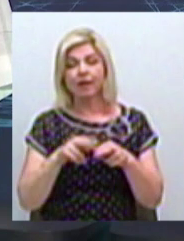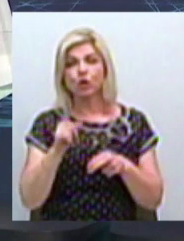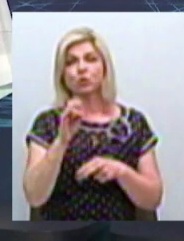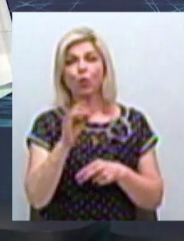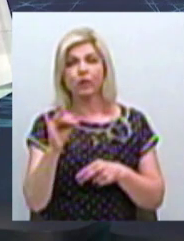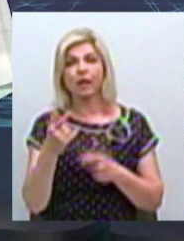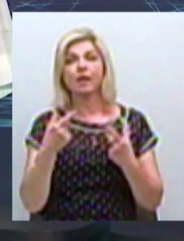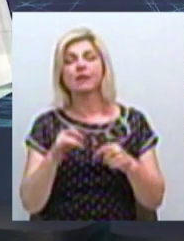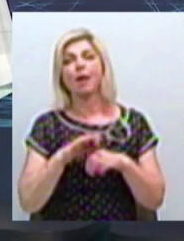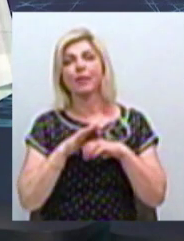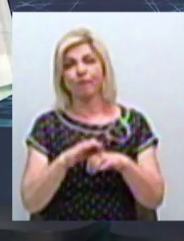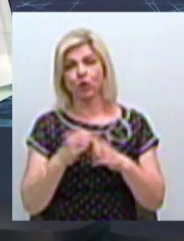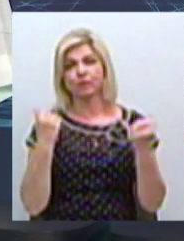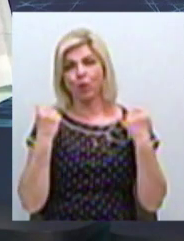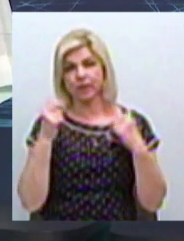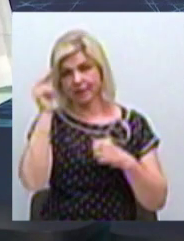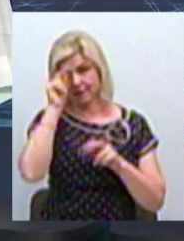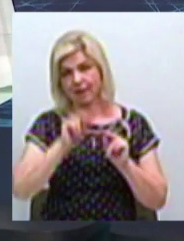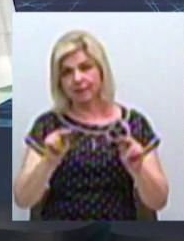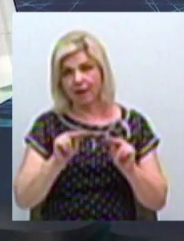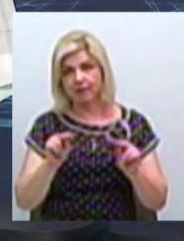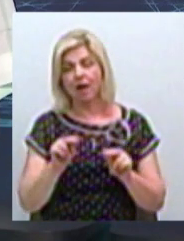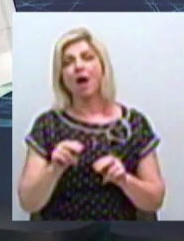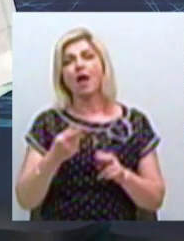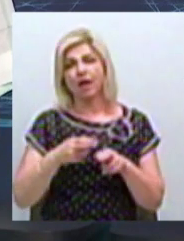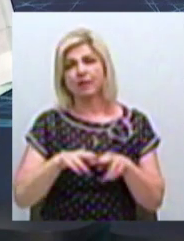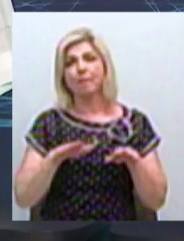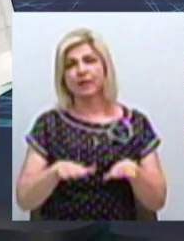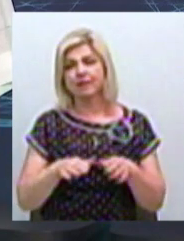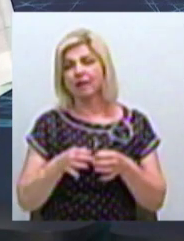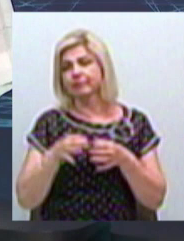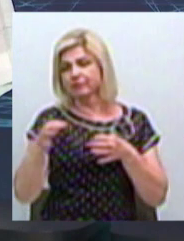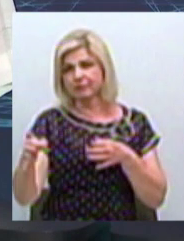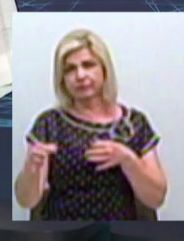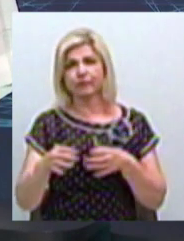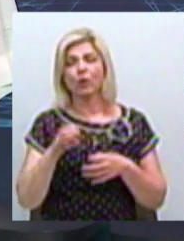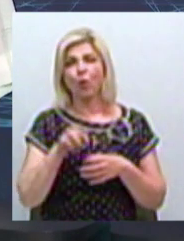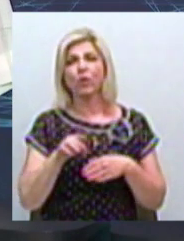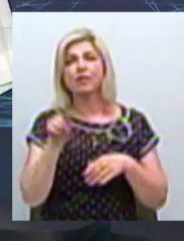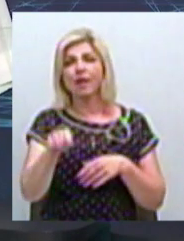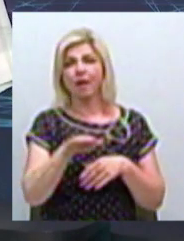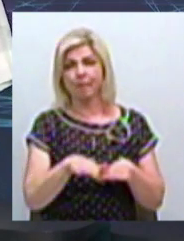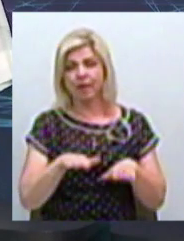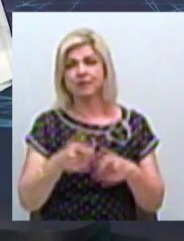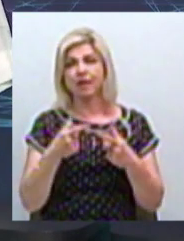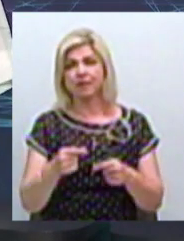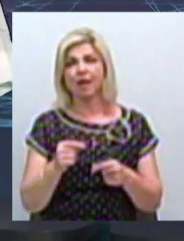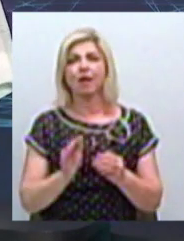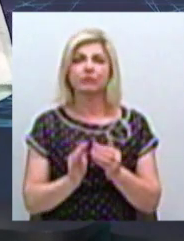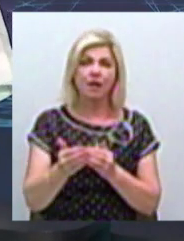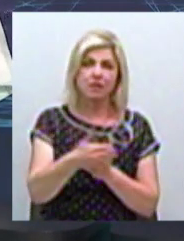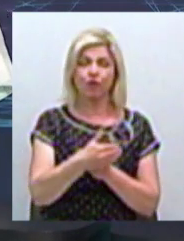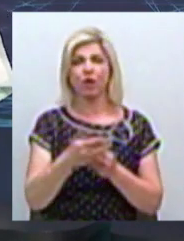проходят спортивные занятия. В основном это места, отдаленные от фарватера, от тех мест, где проходят, разворачиваются